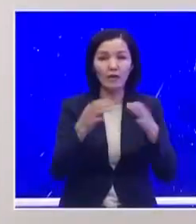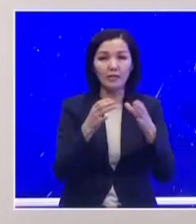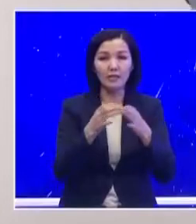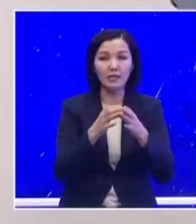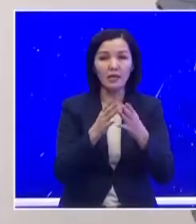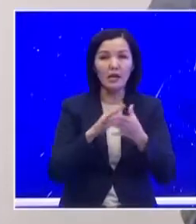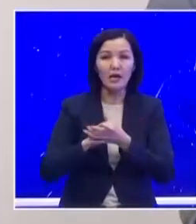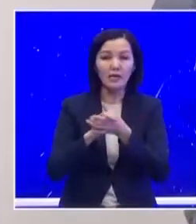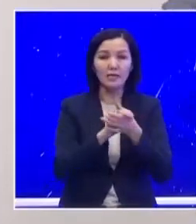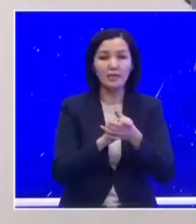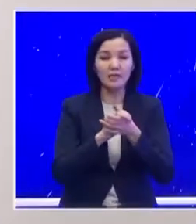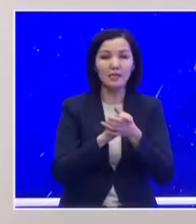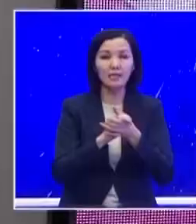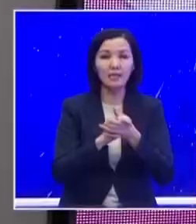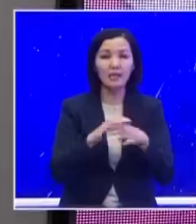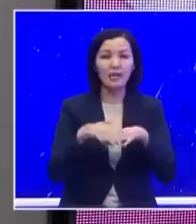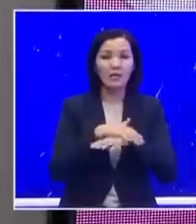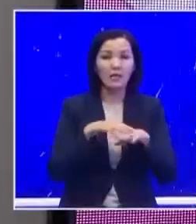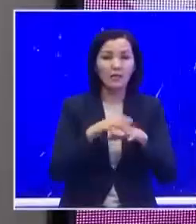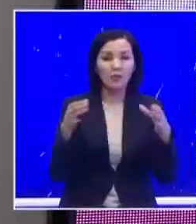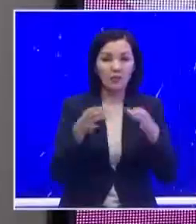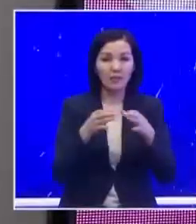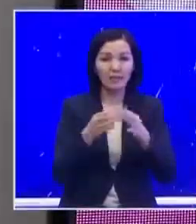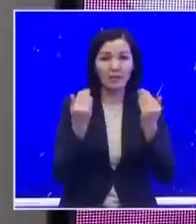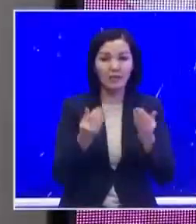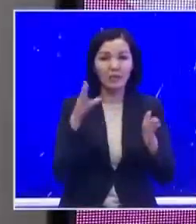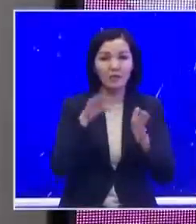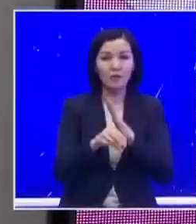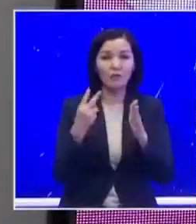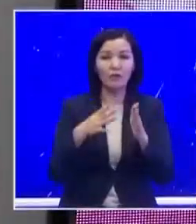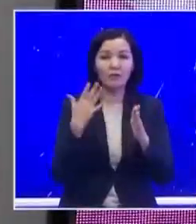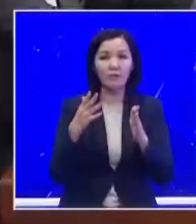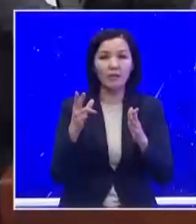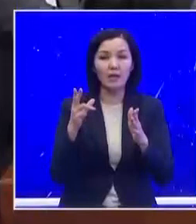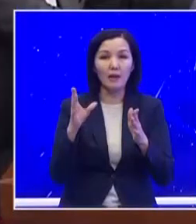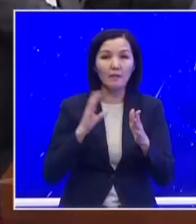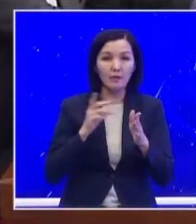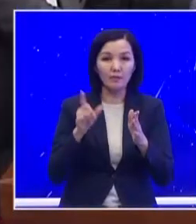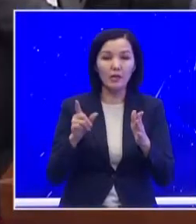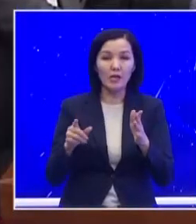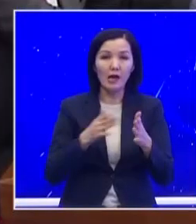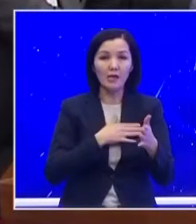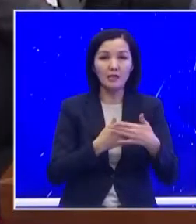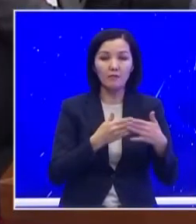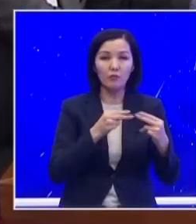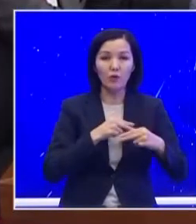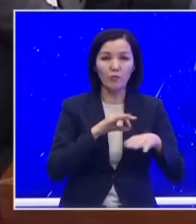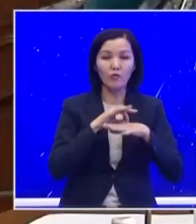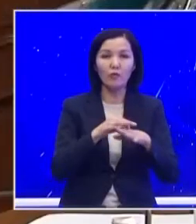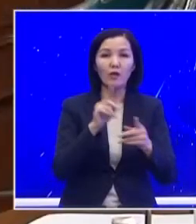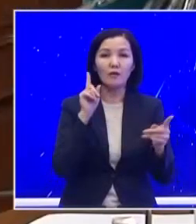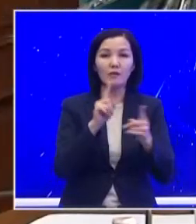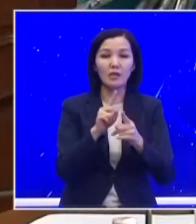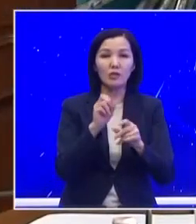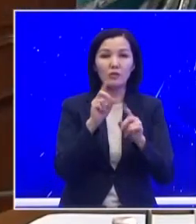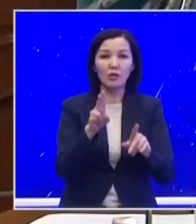Ассоциация предпринимателей Ассамблеи народа Казахстана. Уже сейчас в нее входят 20 предпринимателей-меценатов, которые ведут активную работу. В ходе встречи золотой